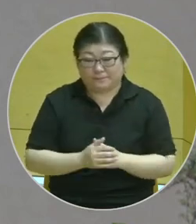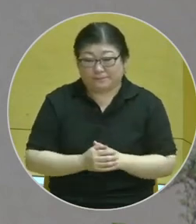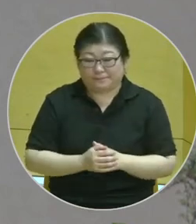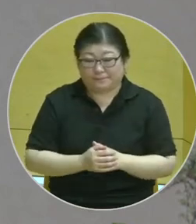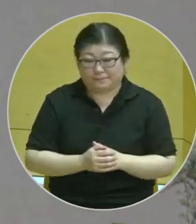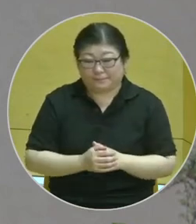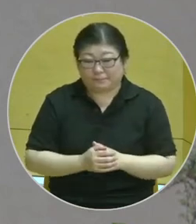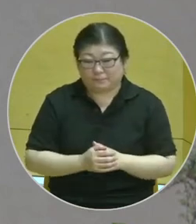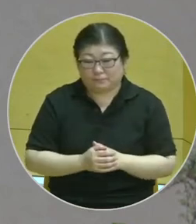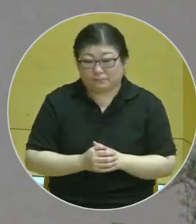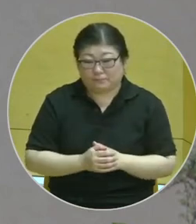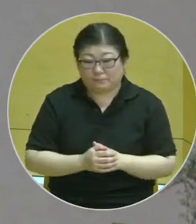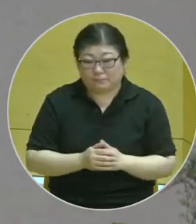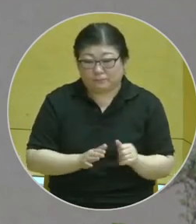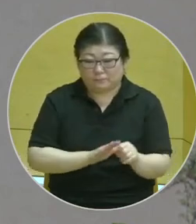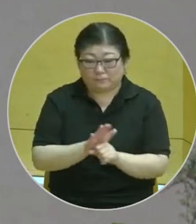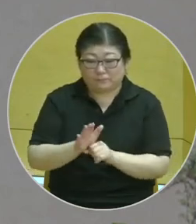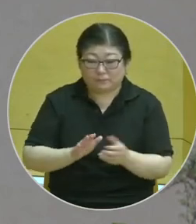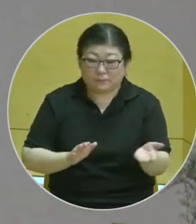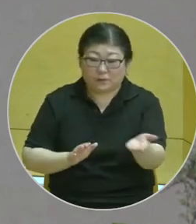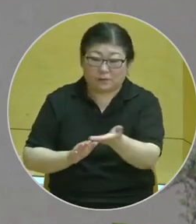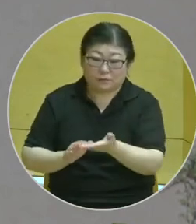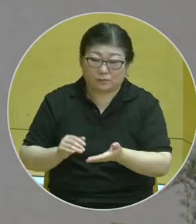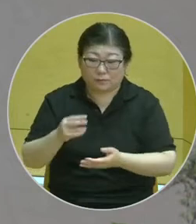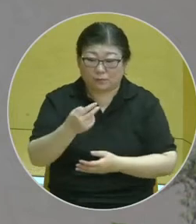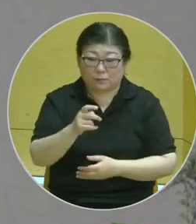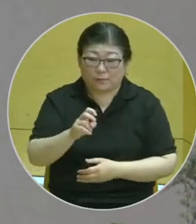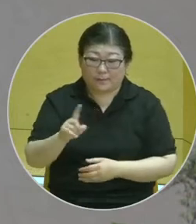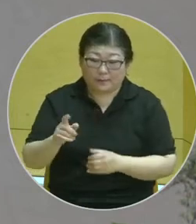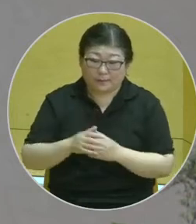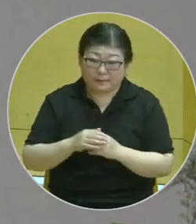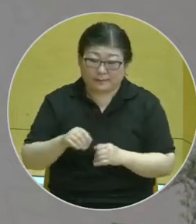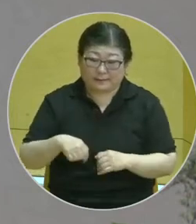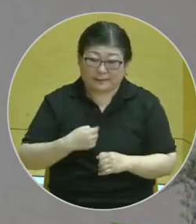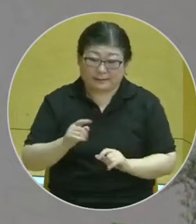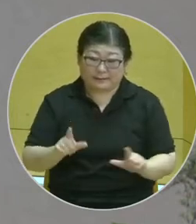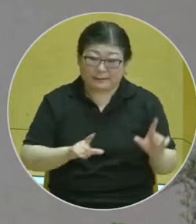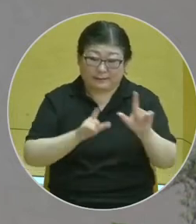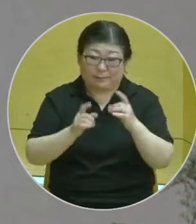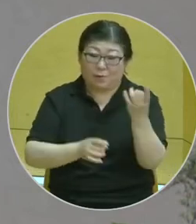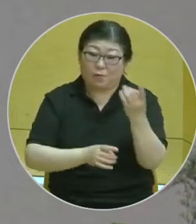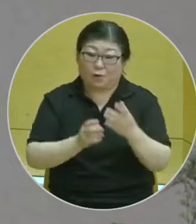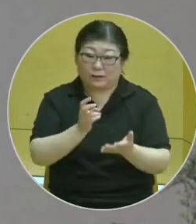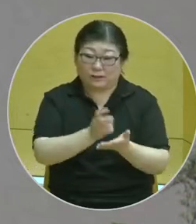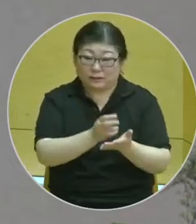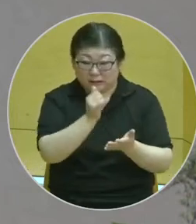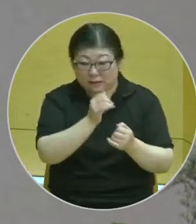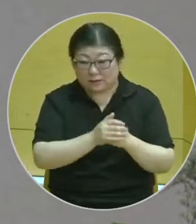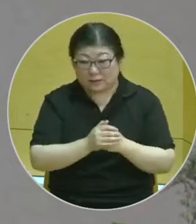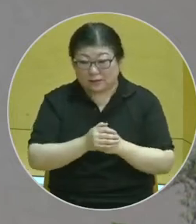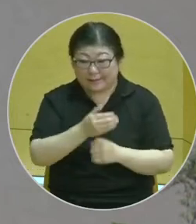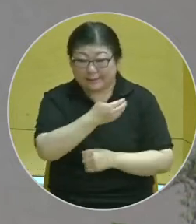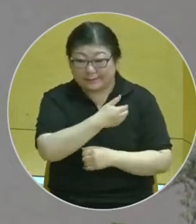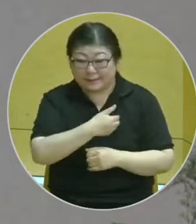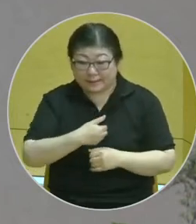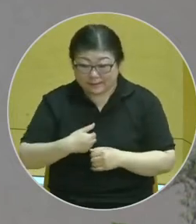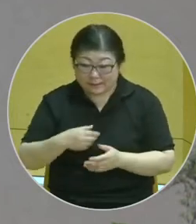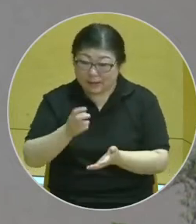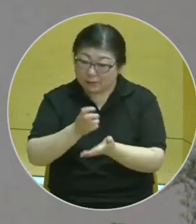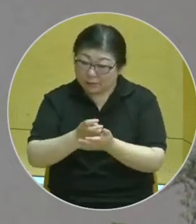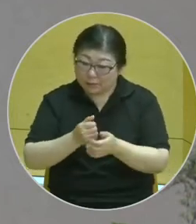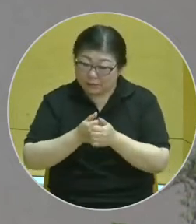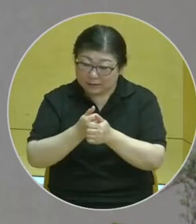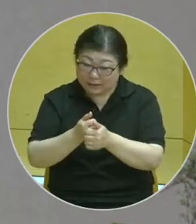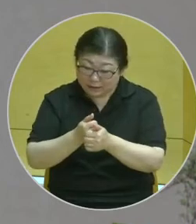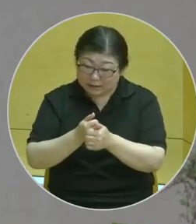사랑하는 여러분 도마는 자기 삶의 원칙이 있었습니다 제자 다음에 도리를 따라서 해야